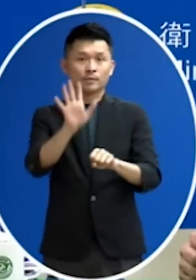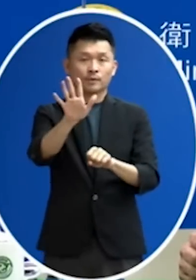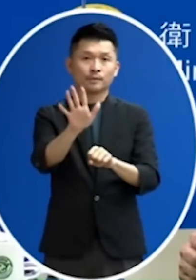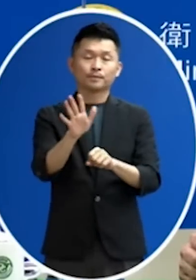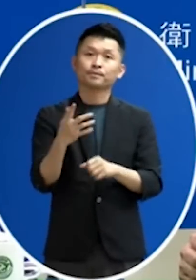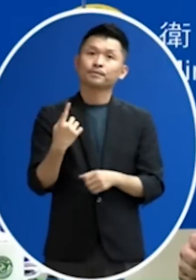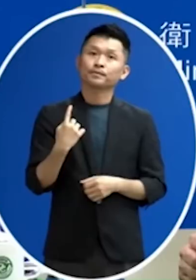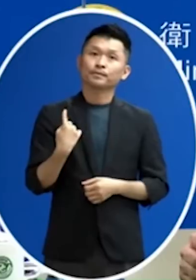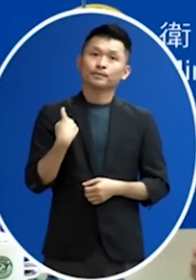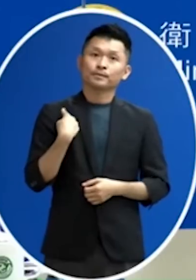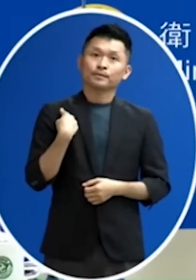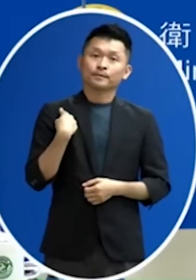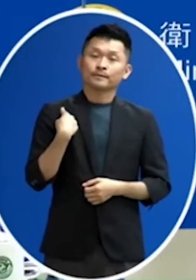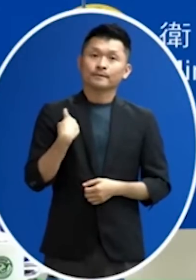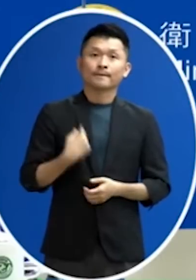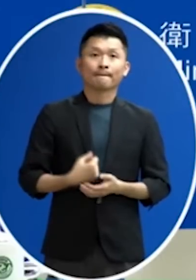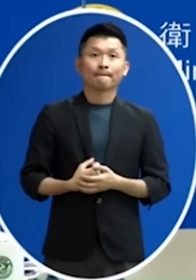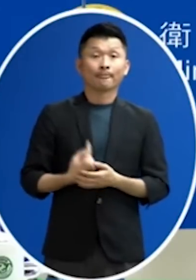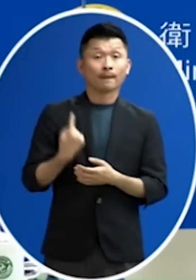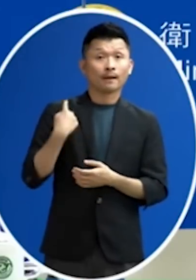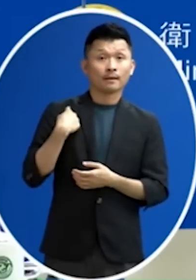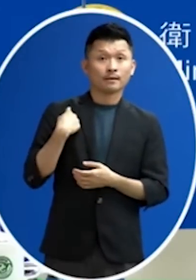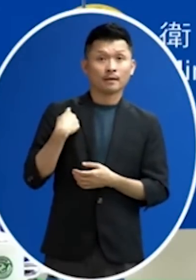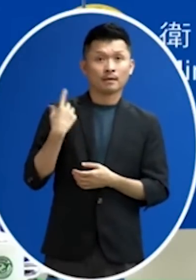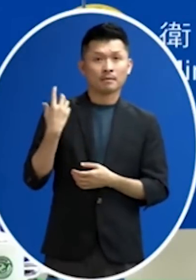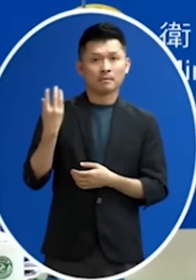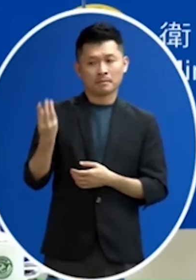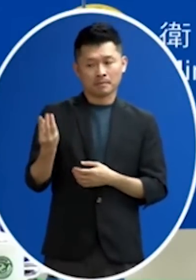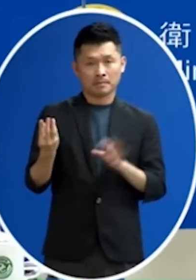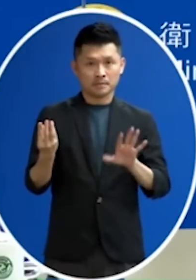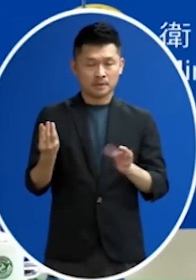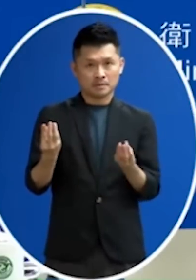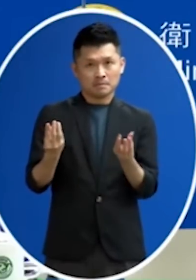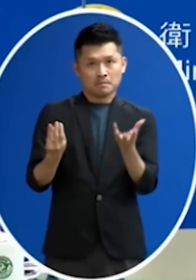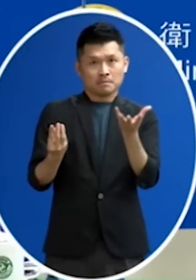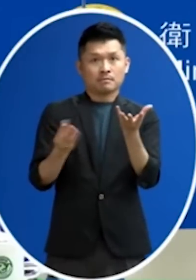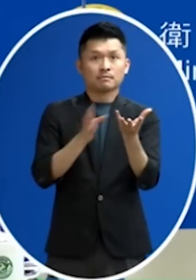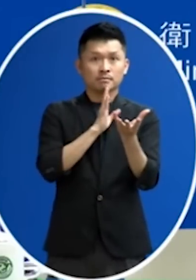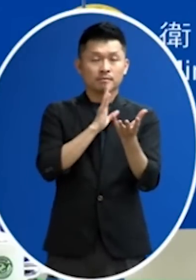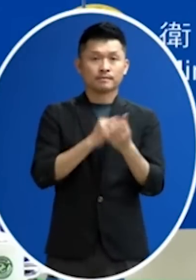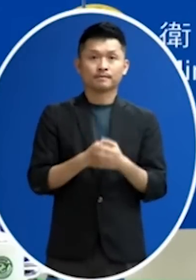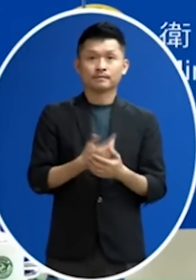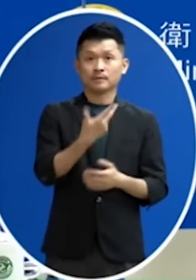天的个案会多比较多哦。那所以这